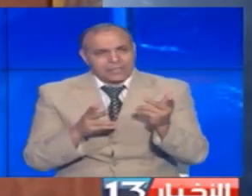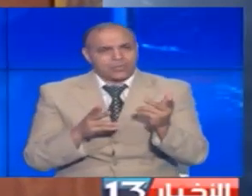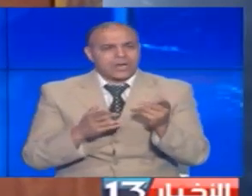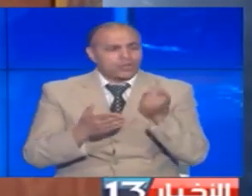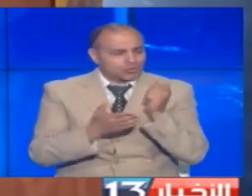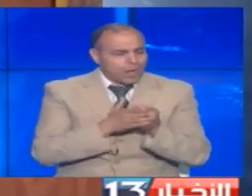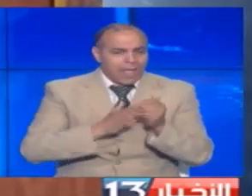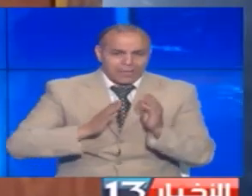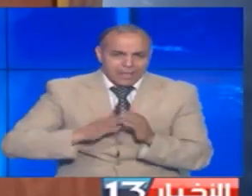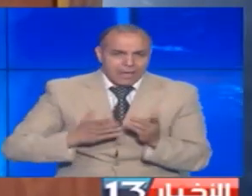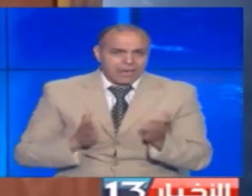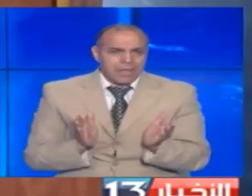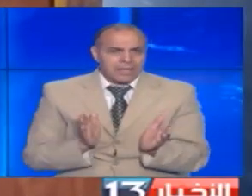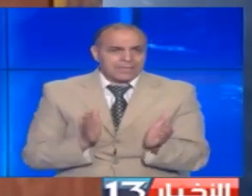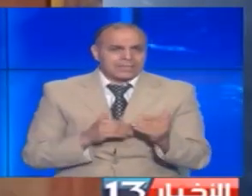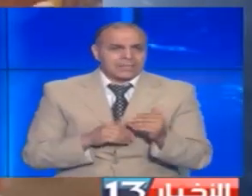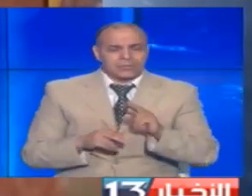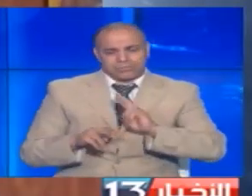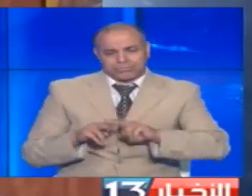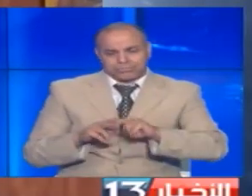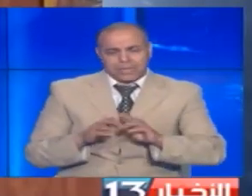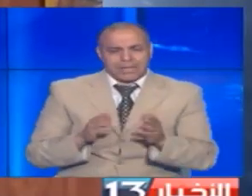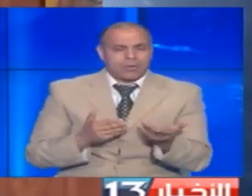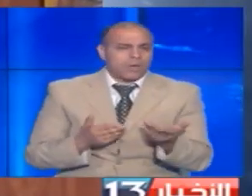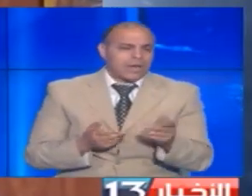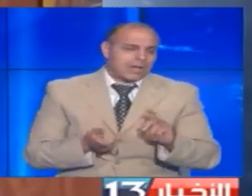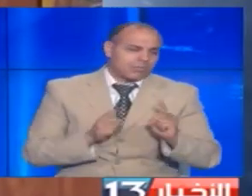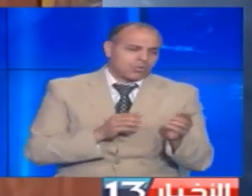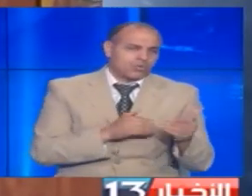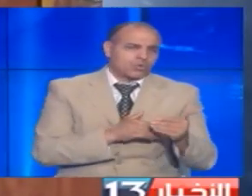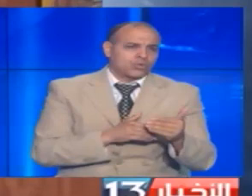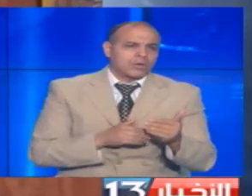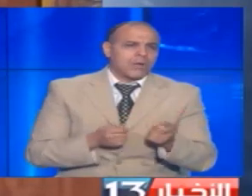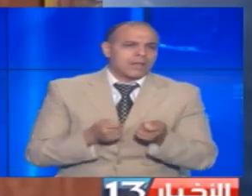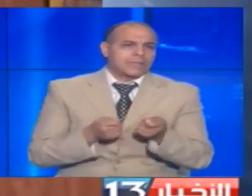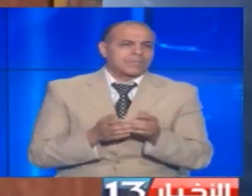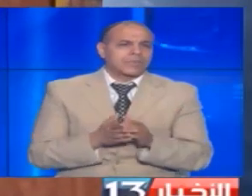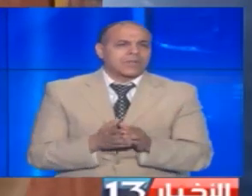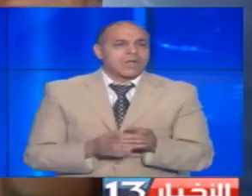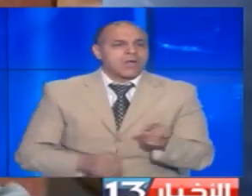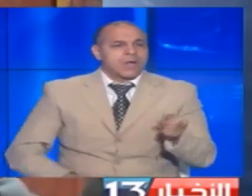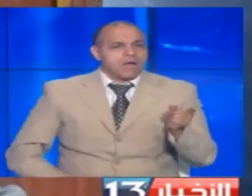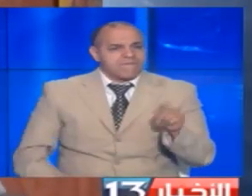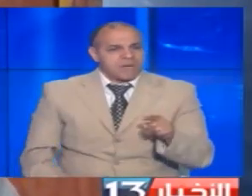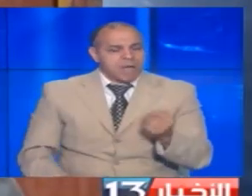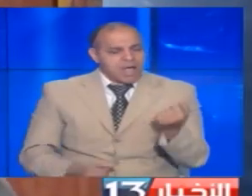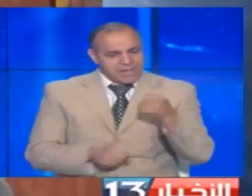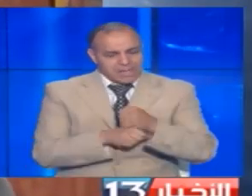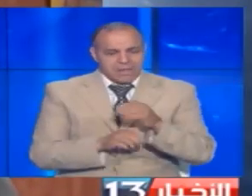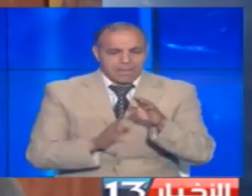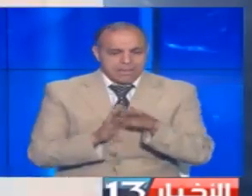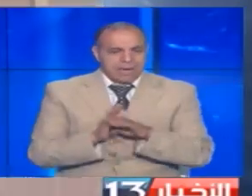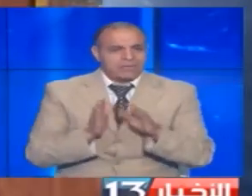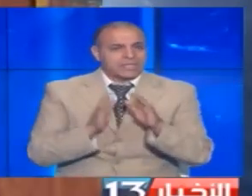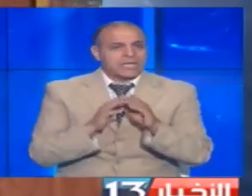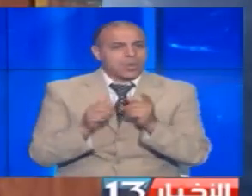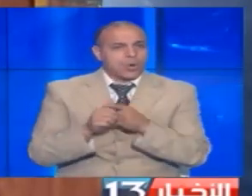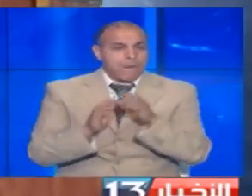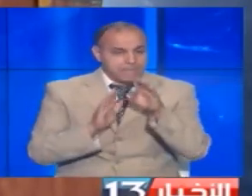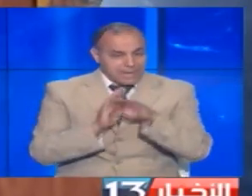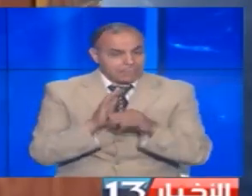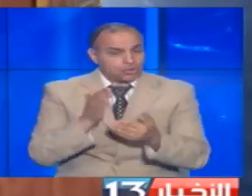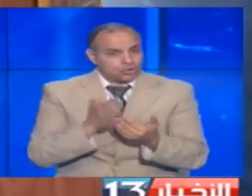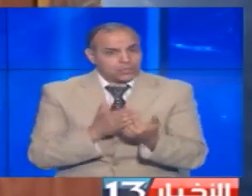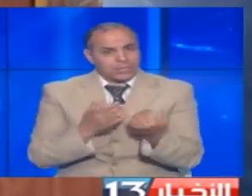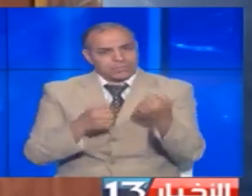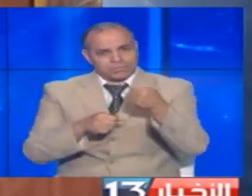من خلال صندوق تحسين السكن او صندوق اه الفولس وكذلك تم احداث برنامج المسكن الاول الاليه الجديده التي